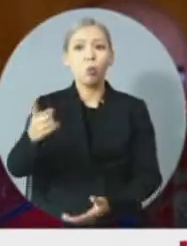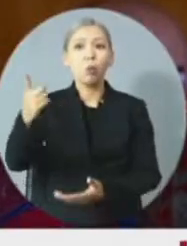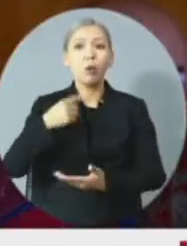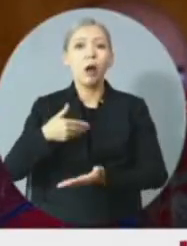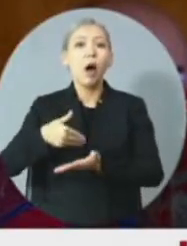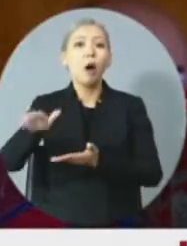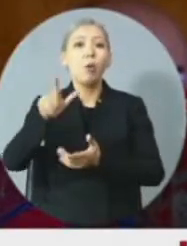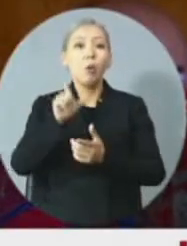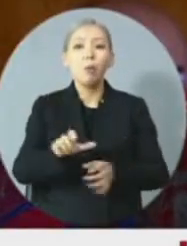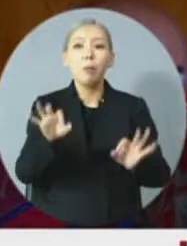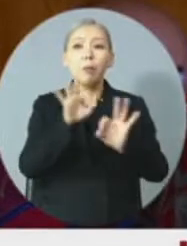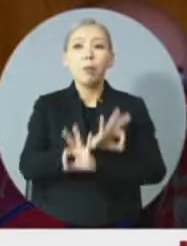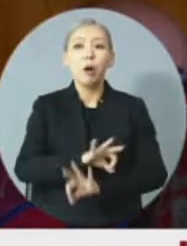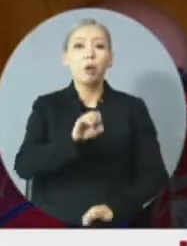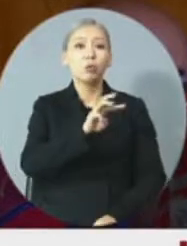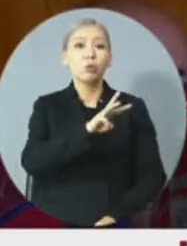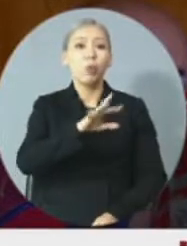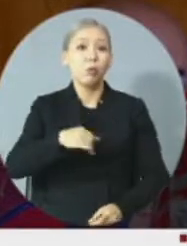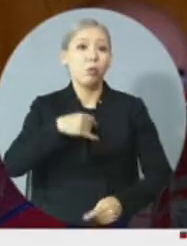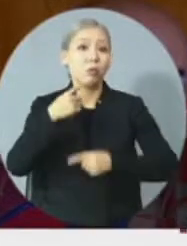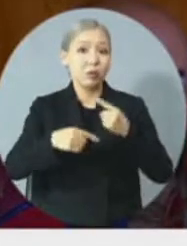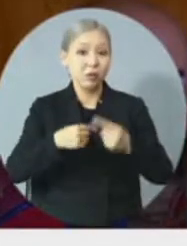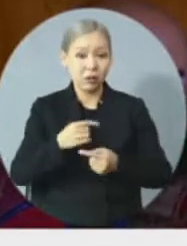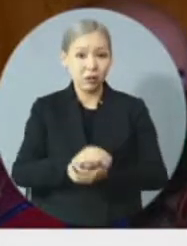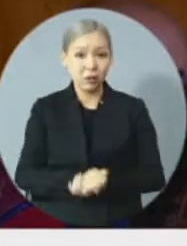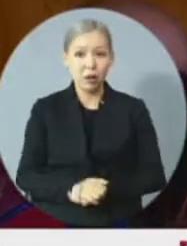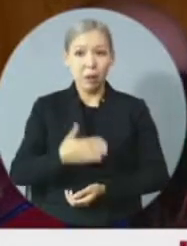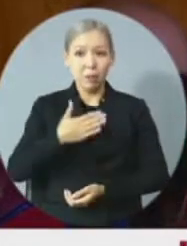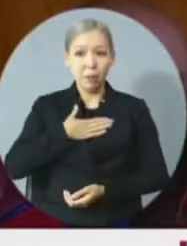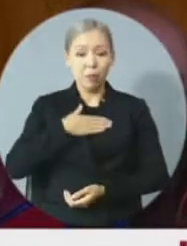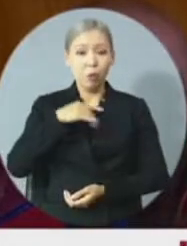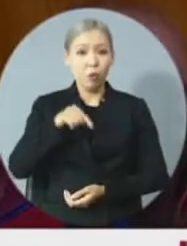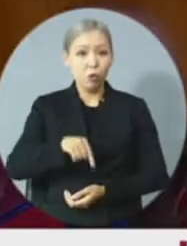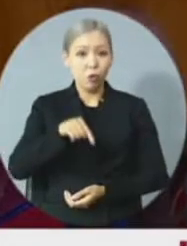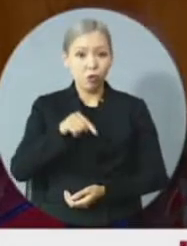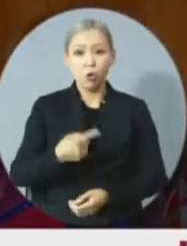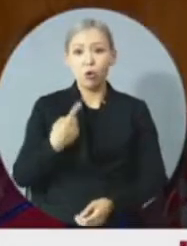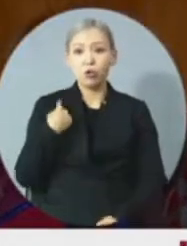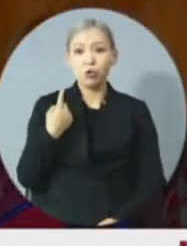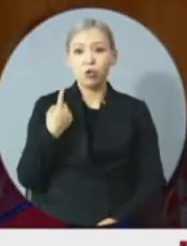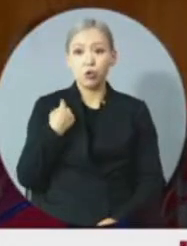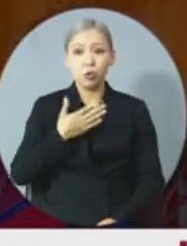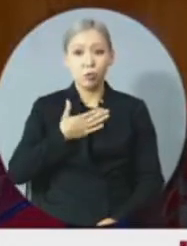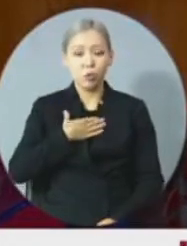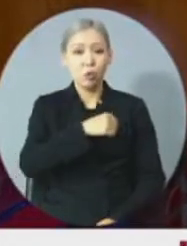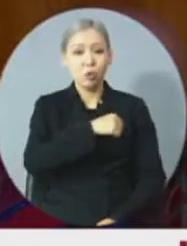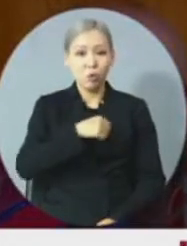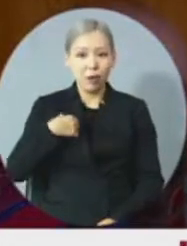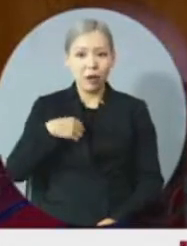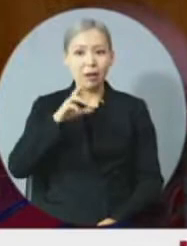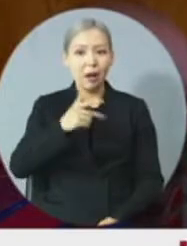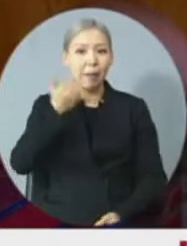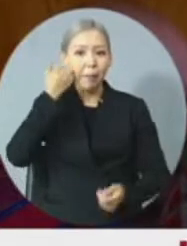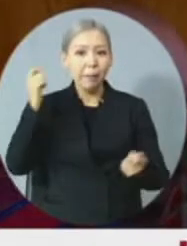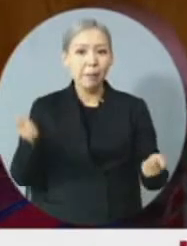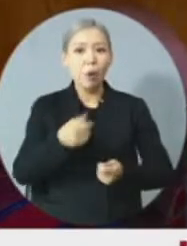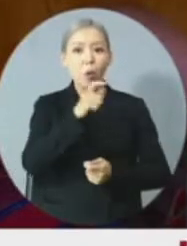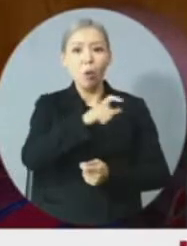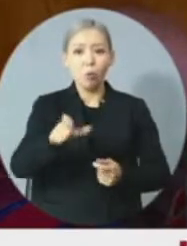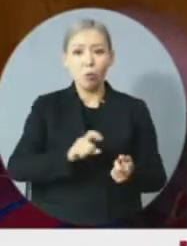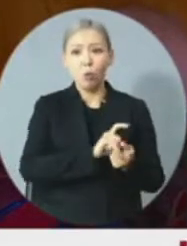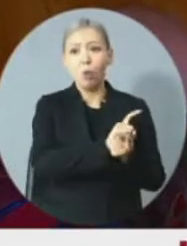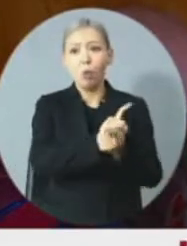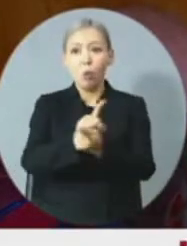очих нь байхгүй юу гэж энэ. Манай өнөөдөр би өчтөр би өөрөө яг ингээд малчтайгаа туулж